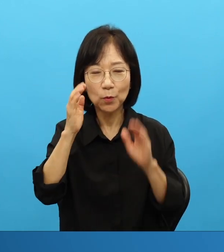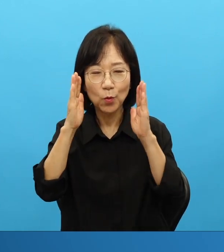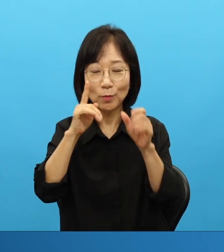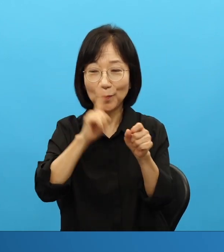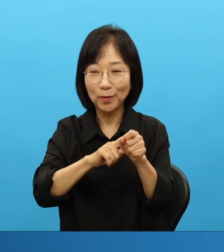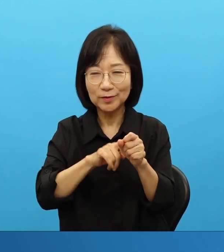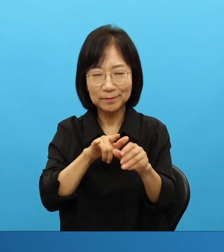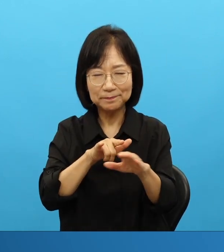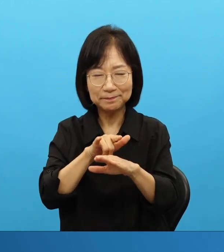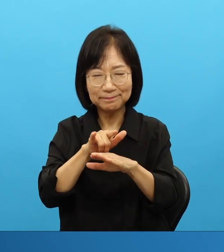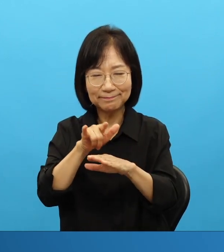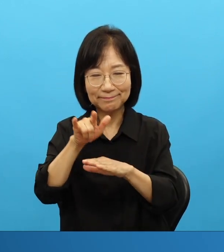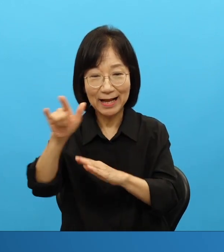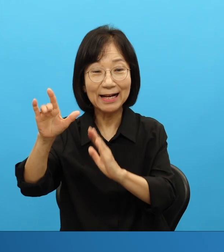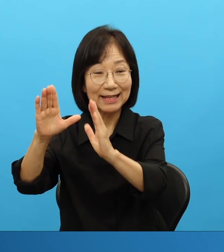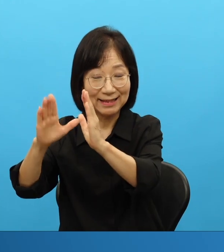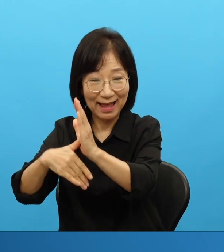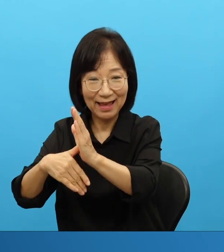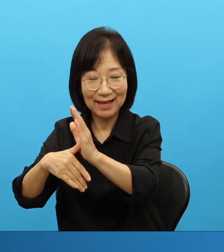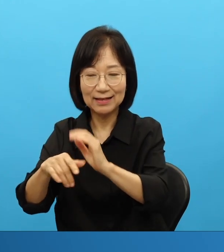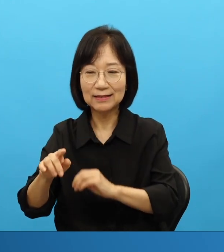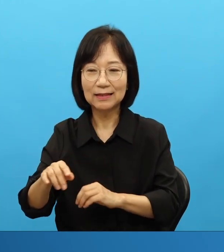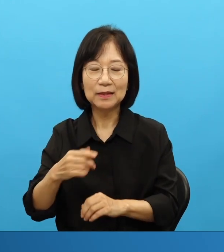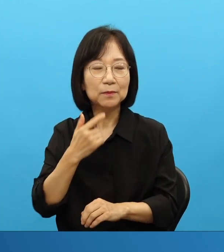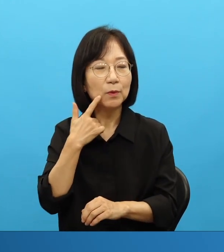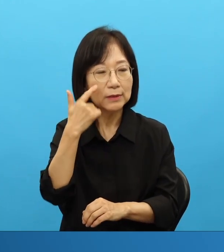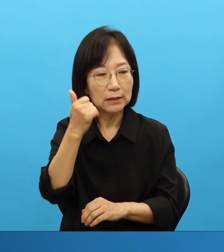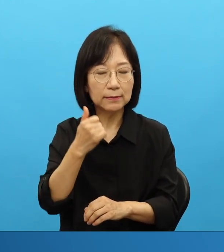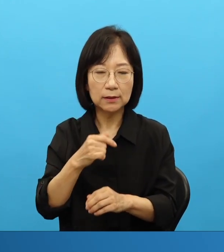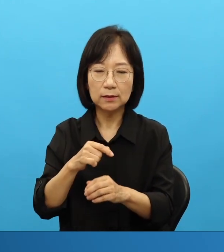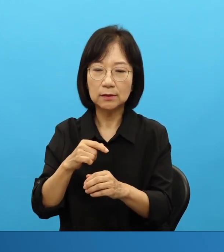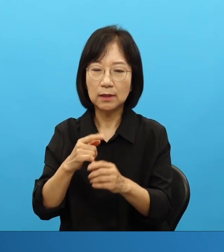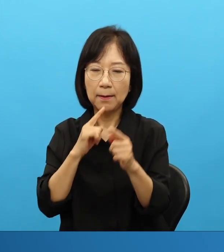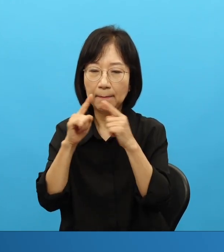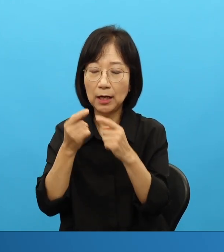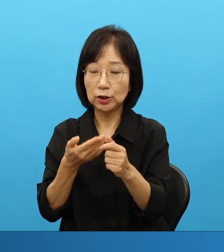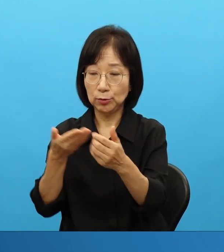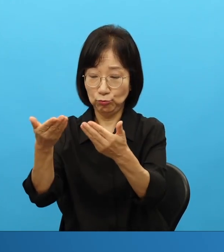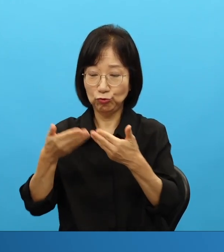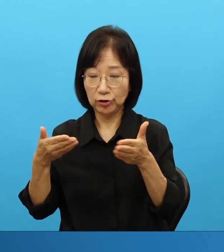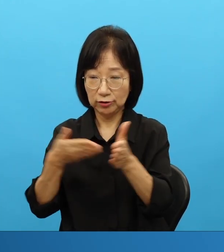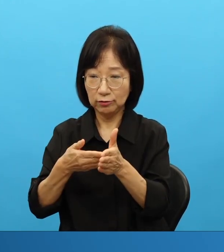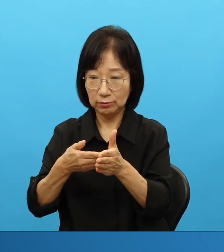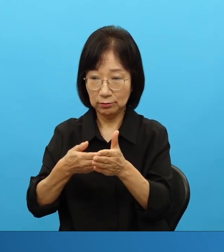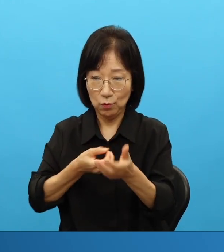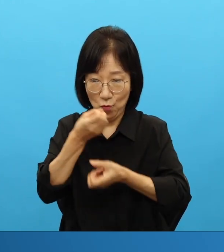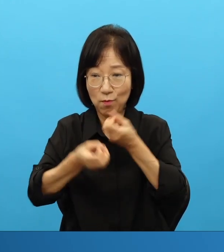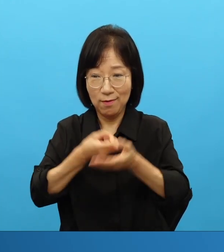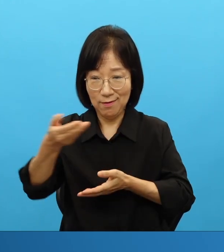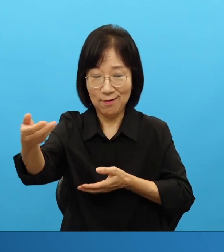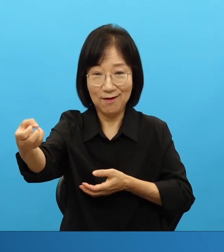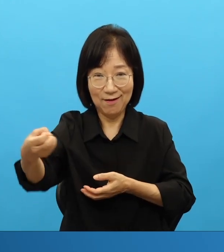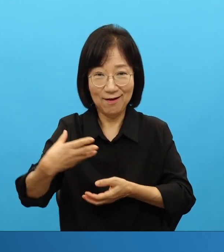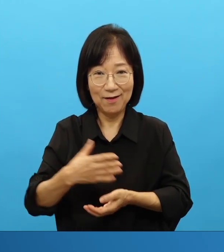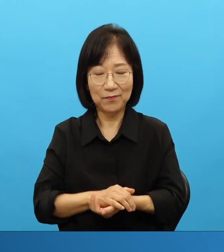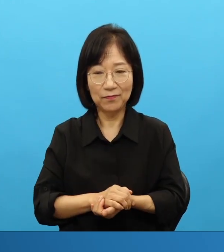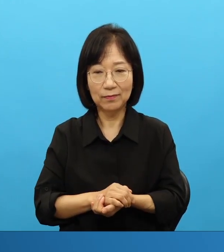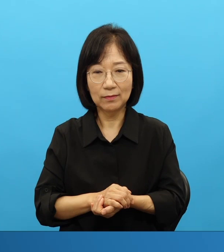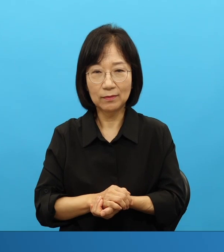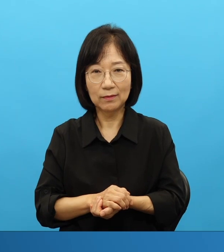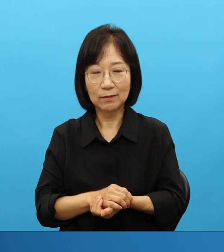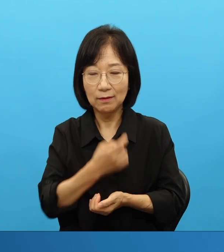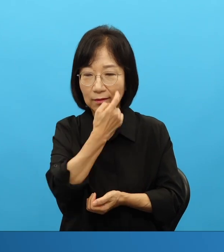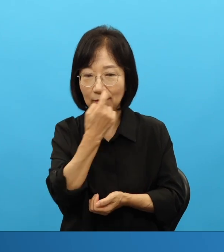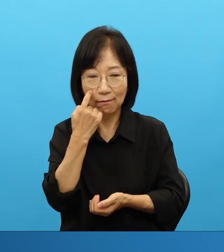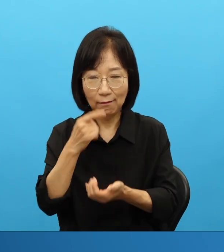목사님이 이 말씀을 하셨습니다. This student said to me, when I was coming to study overseas to America, you gave me this word, 그 Pastor. 적은 걸 딱 보여준 거죠.